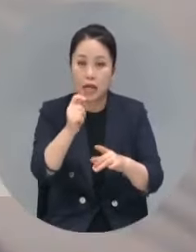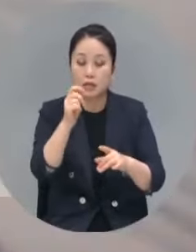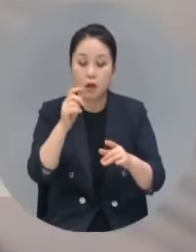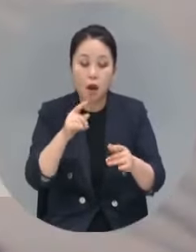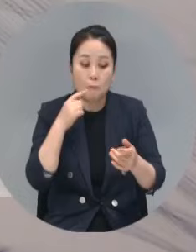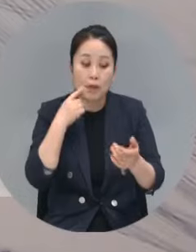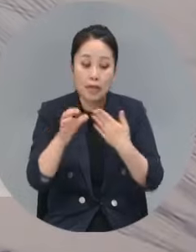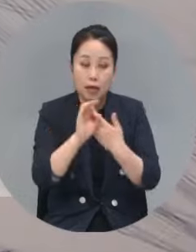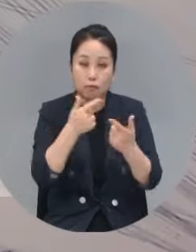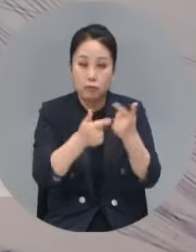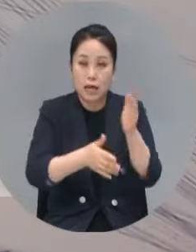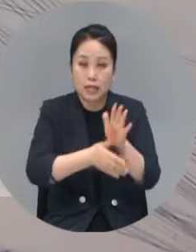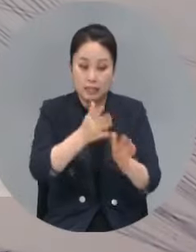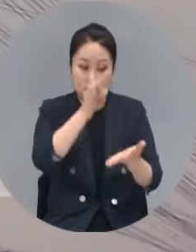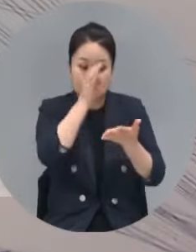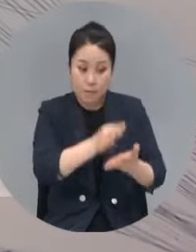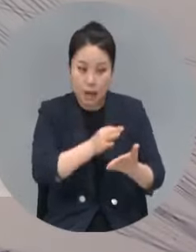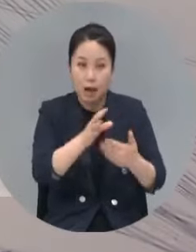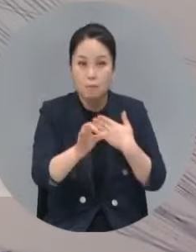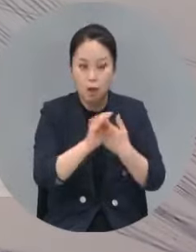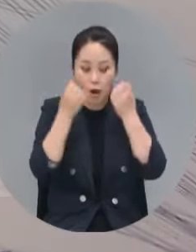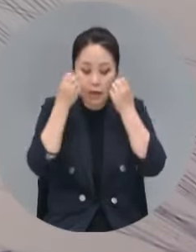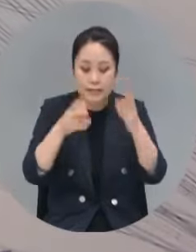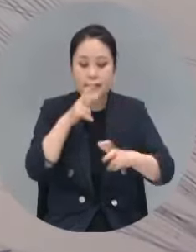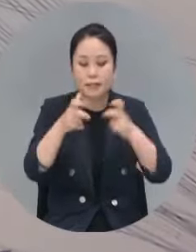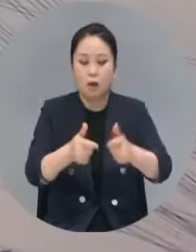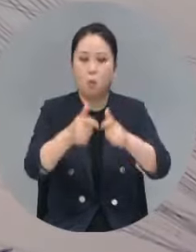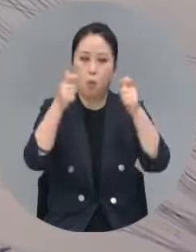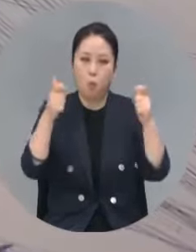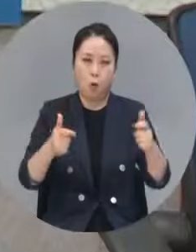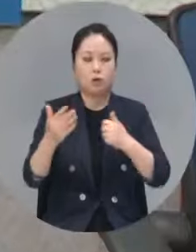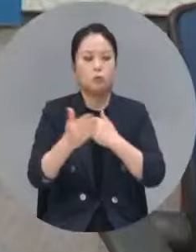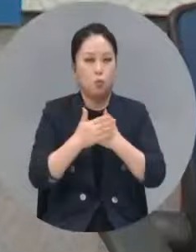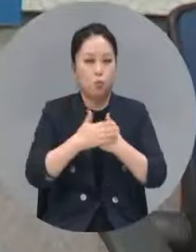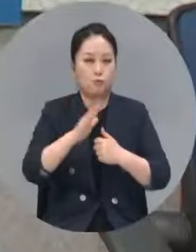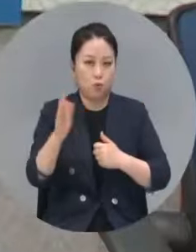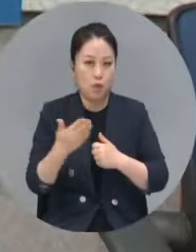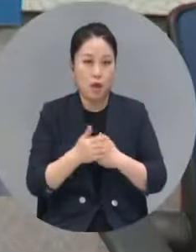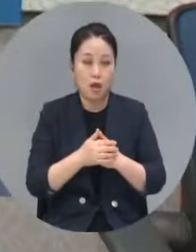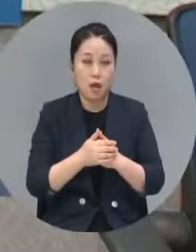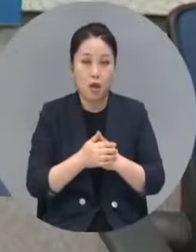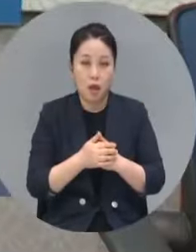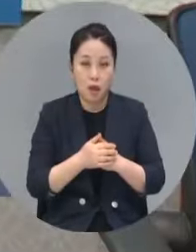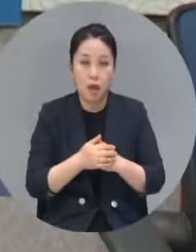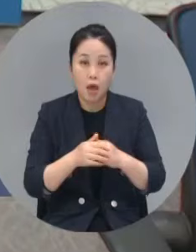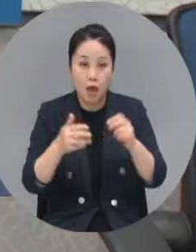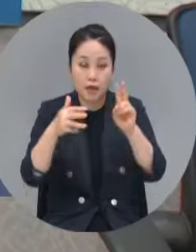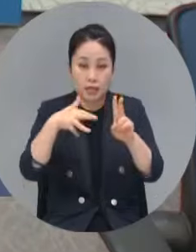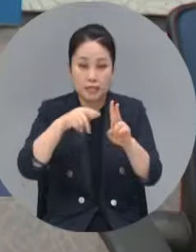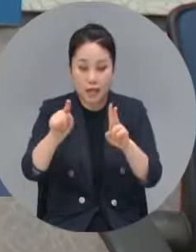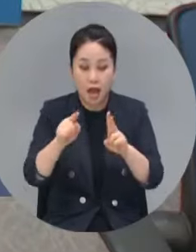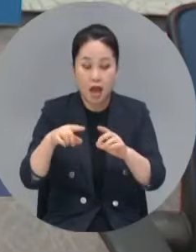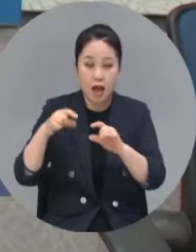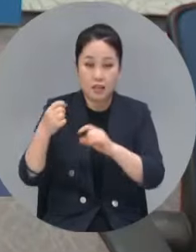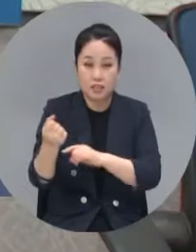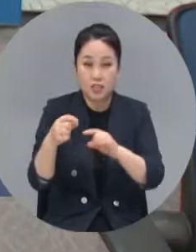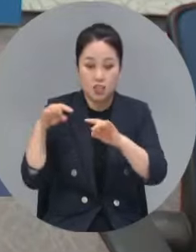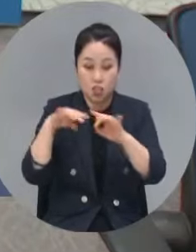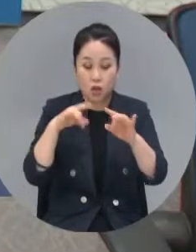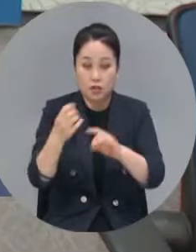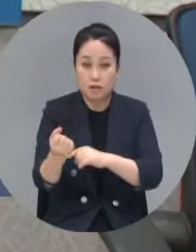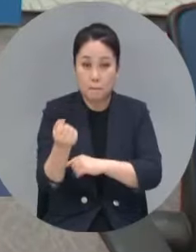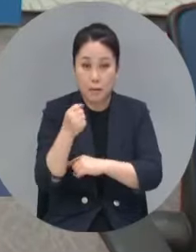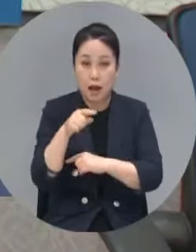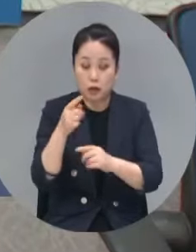같은 신산업 확대에도 도움이 될 걸로 보고 있습니다 2차전지 데타 센터 반도체 등 전당 노전 기대 기업